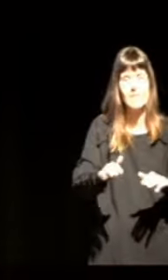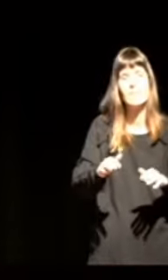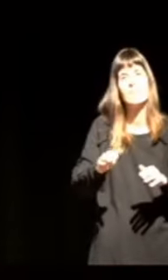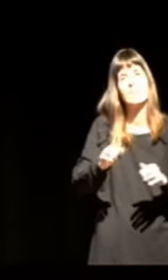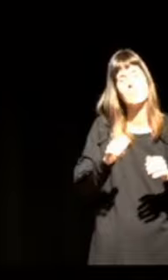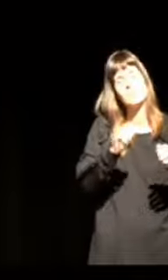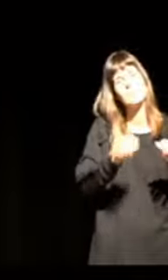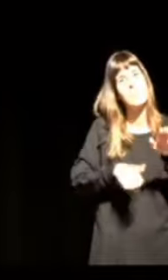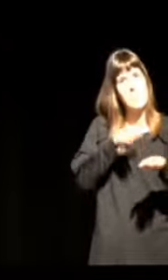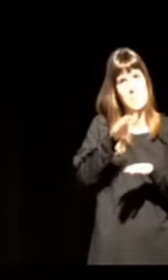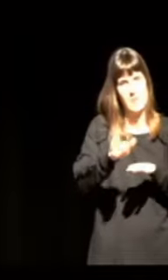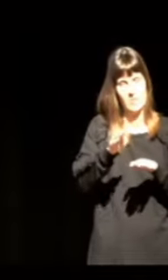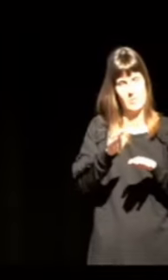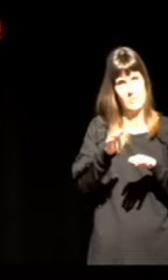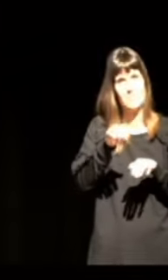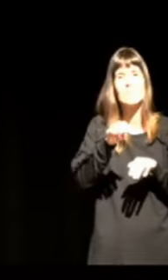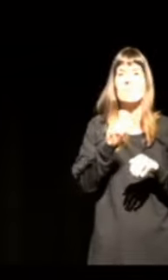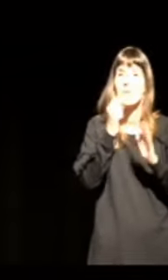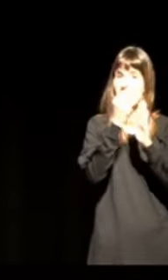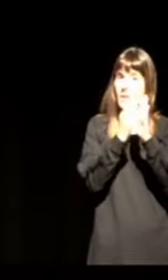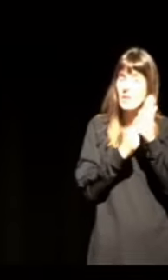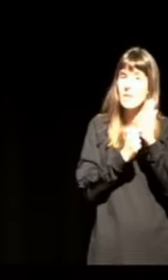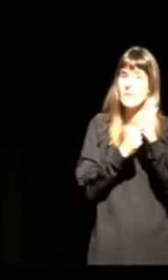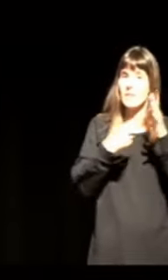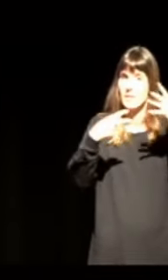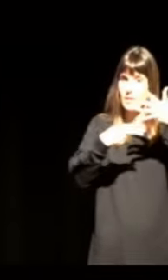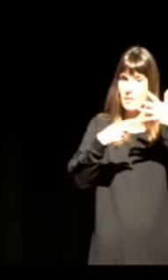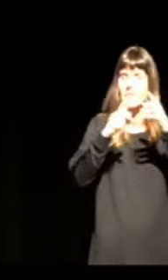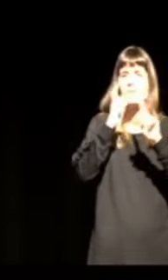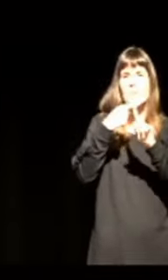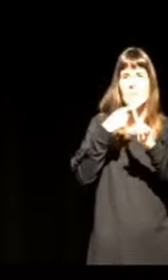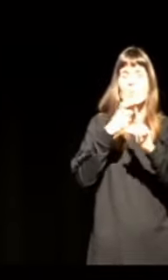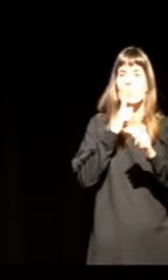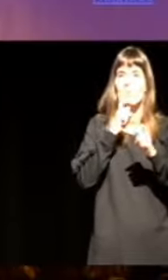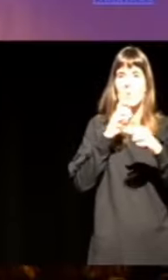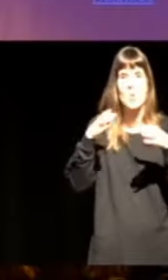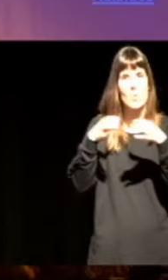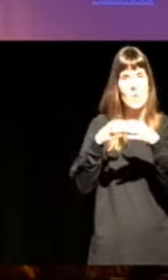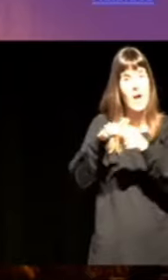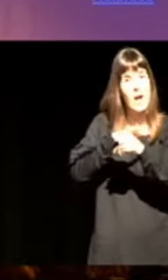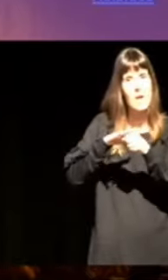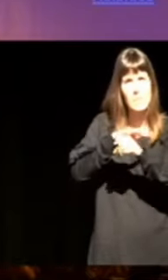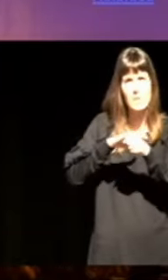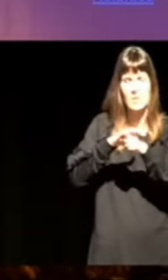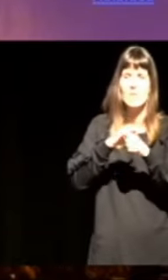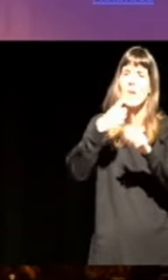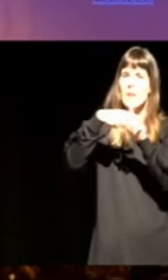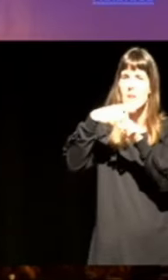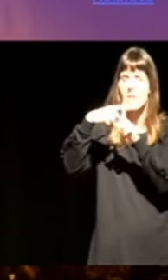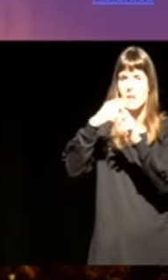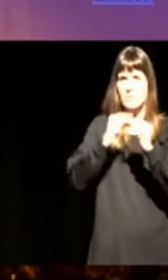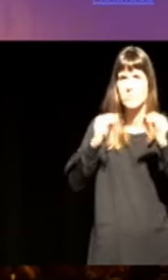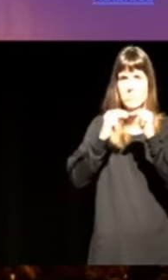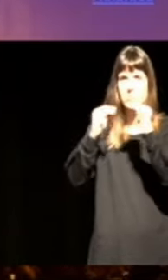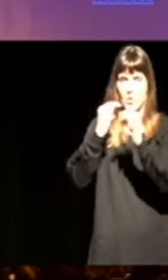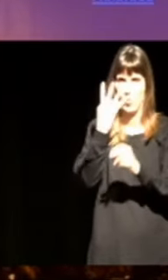beste urratza. Bueno. Irizpideak, azpirizpideak eta lorpen adierazleak multzo horretan lau maila diferentetan